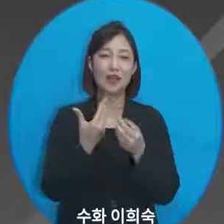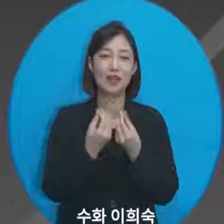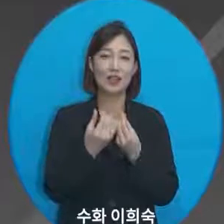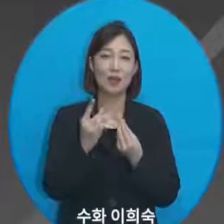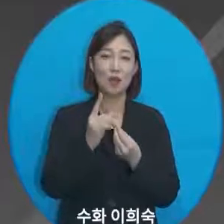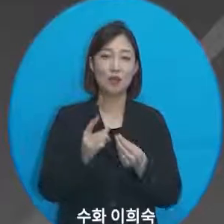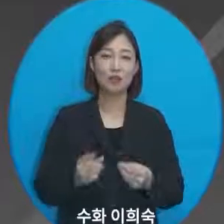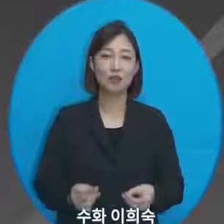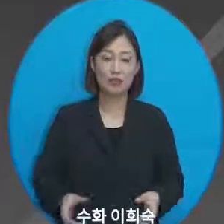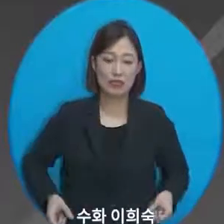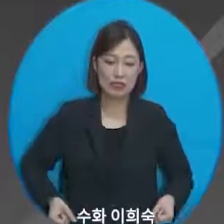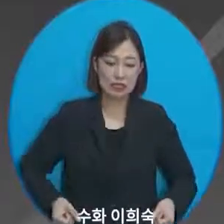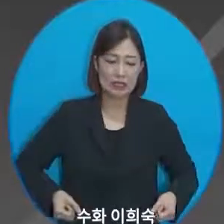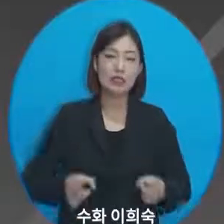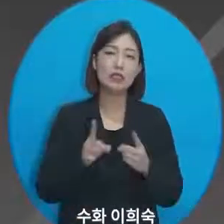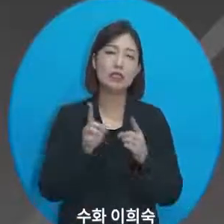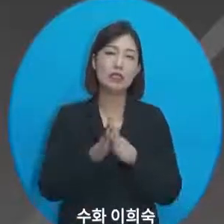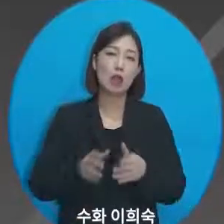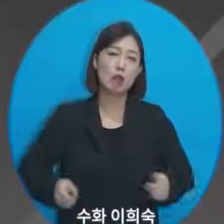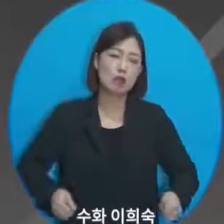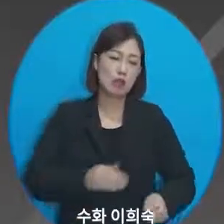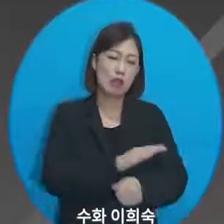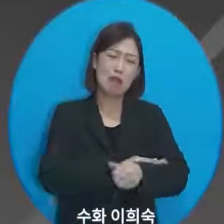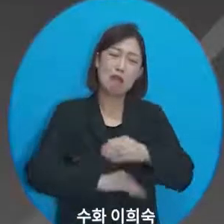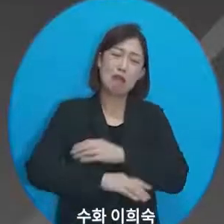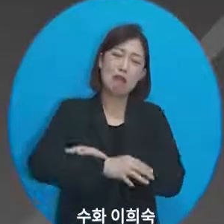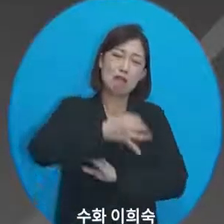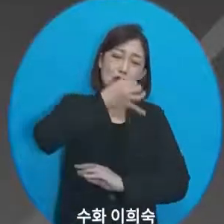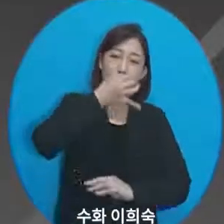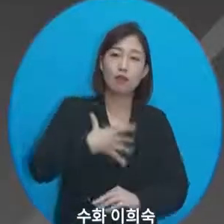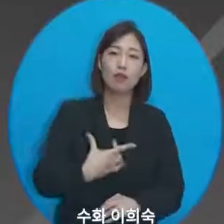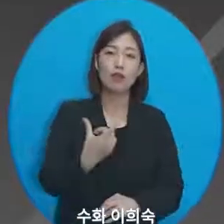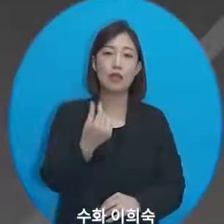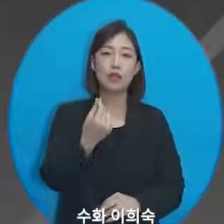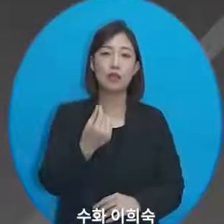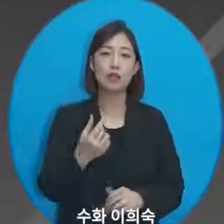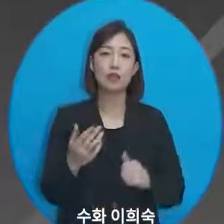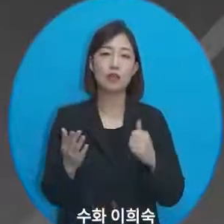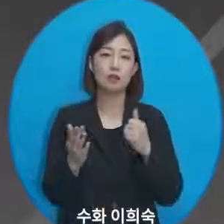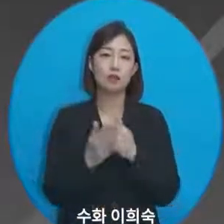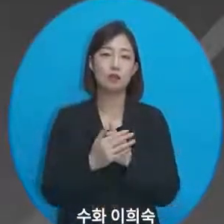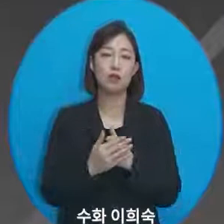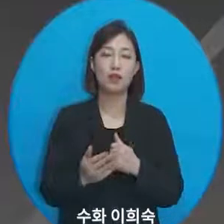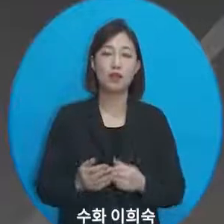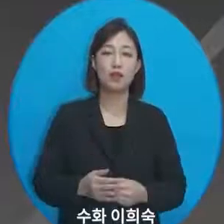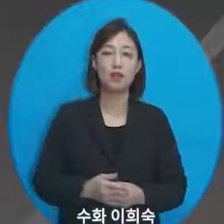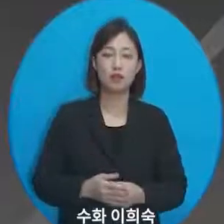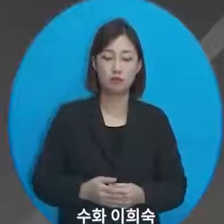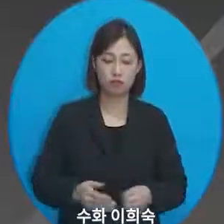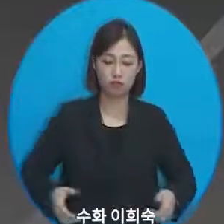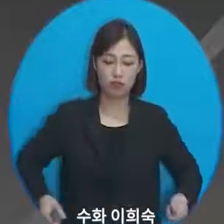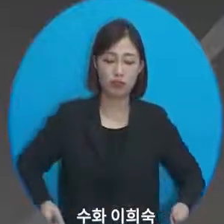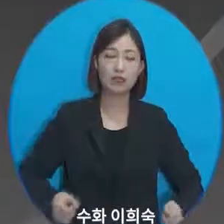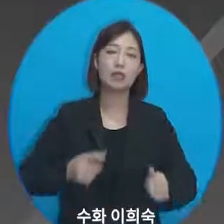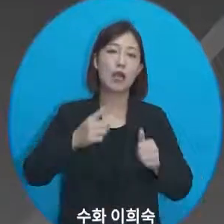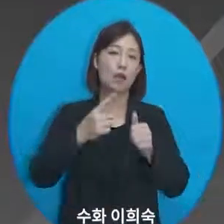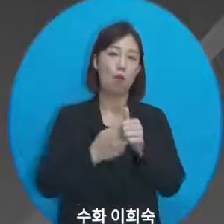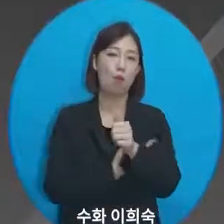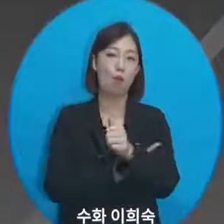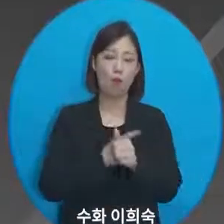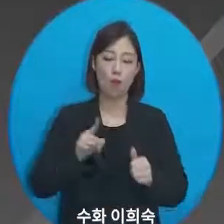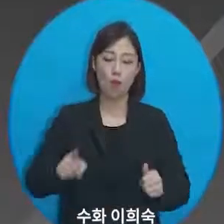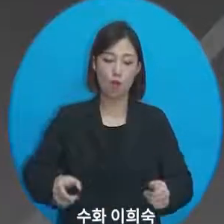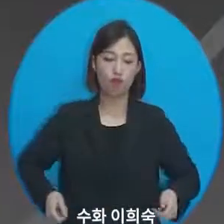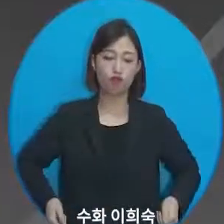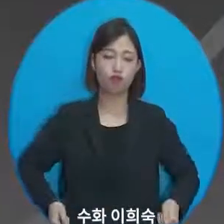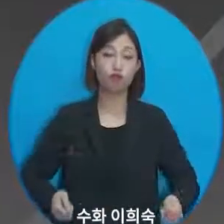휠체어를 힘이 있을 때는 사용하지만 이제 지쳤을 때 그거를 자동으로 전환할 수 있는